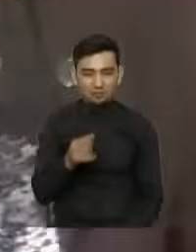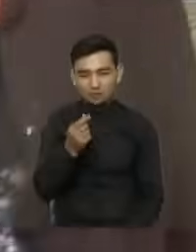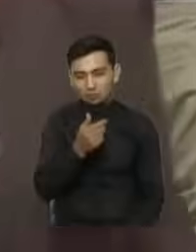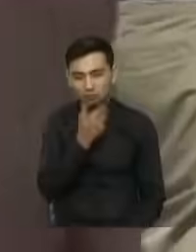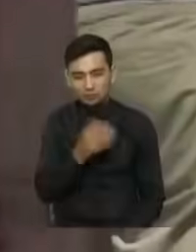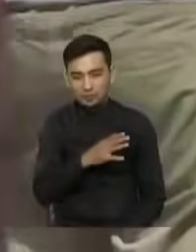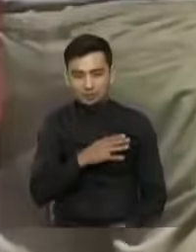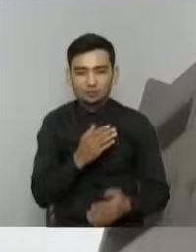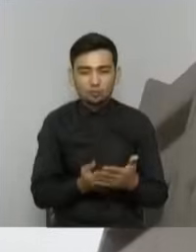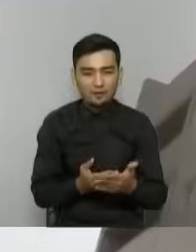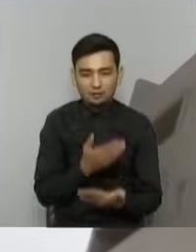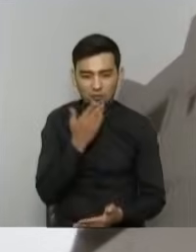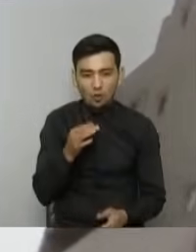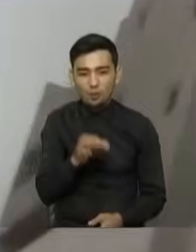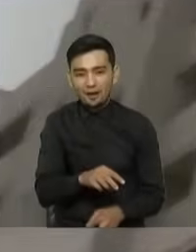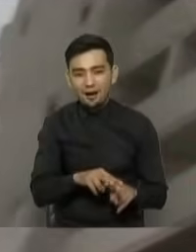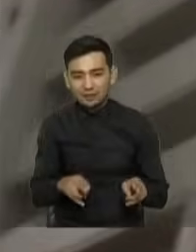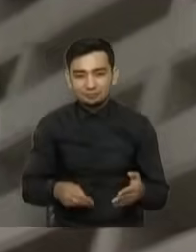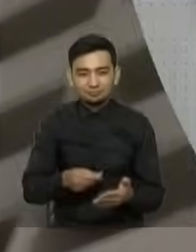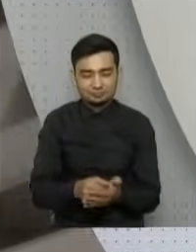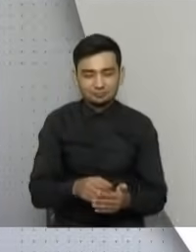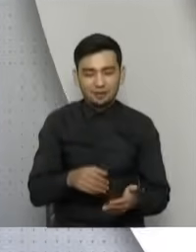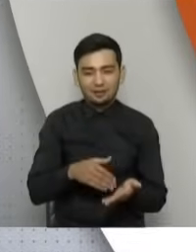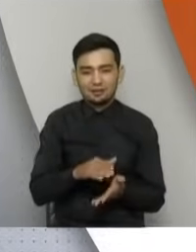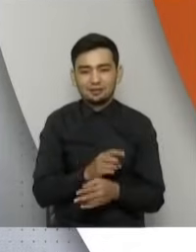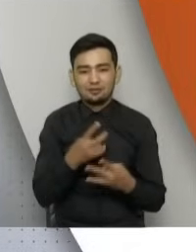не советуют отказываться от таких вложений?